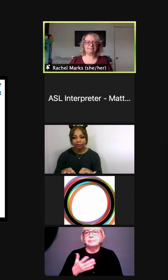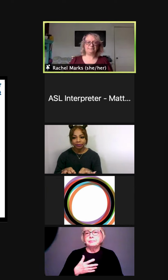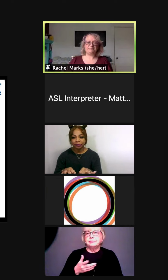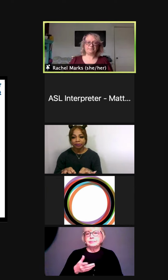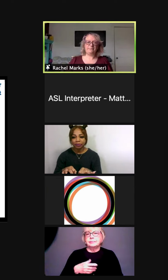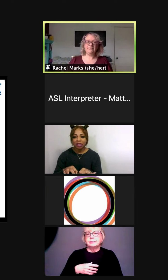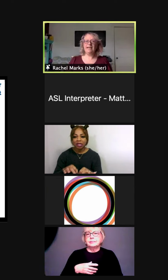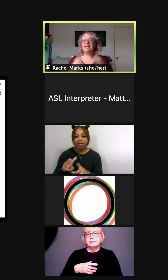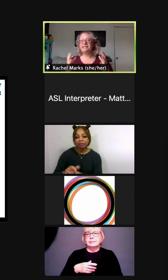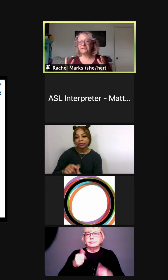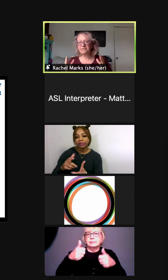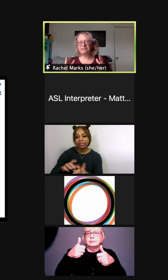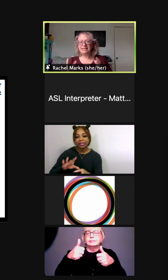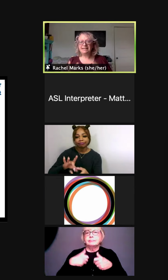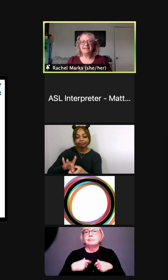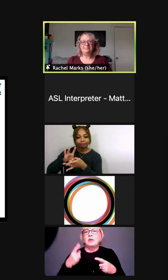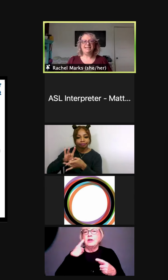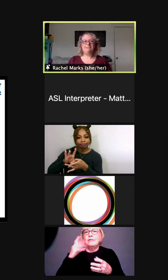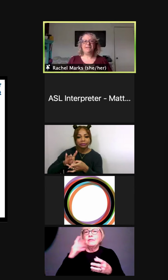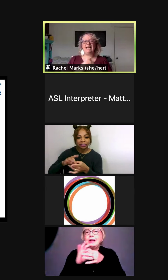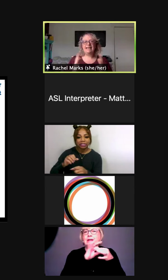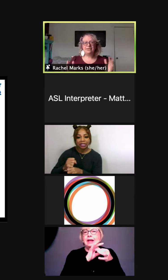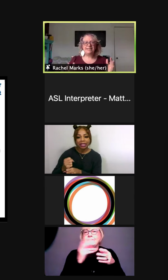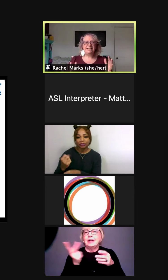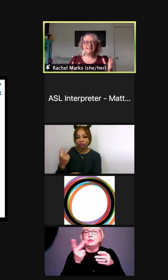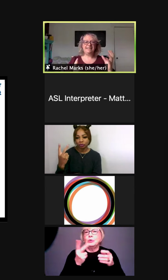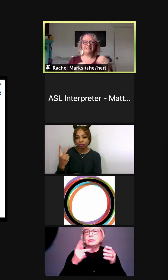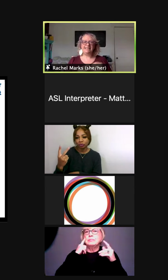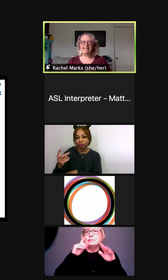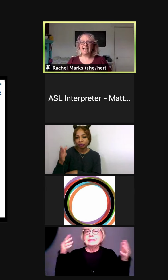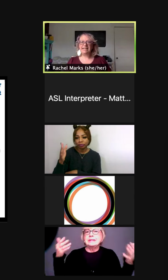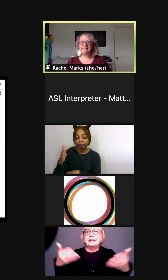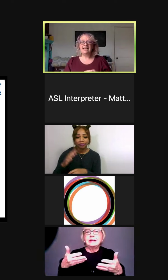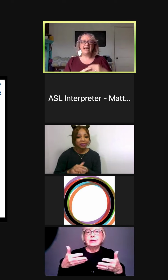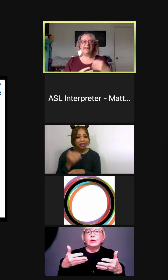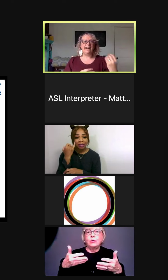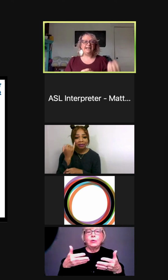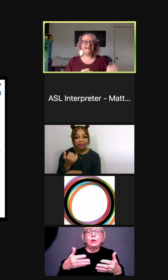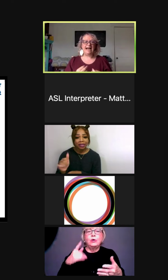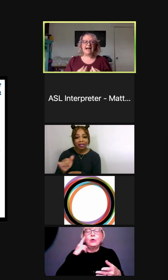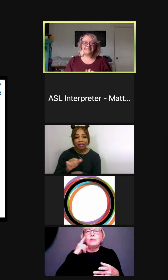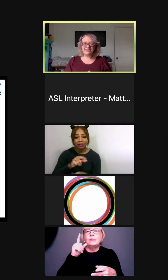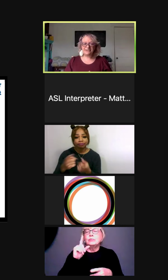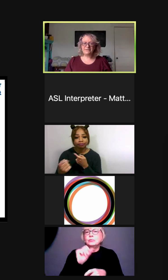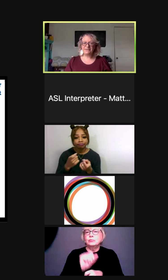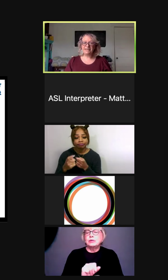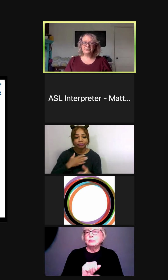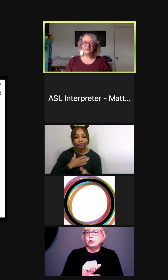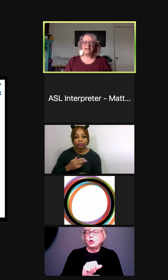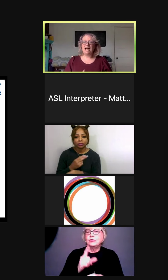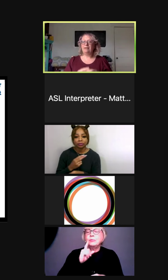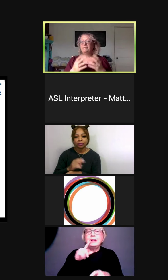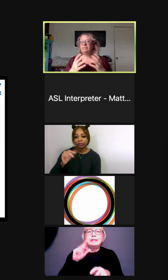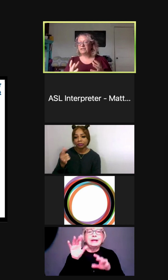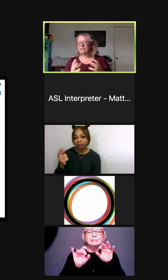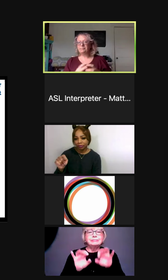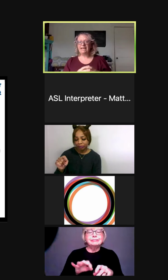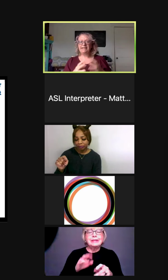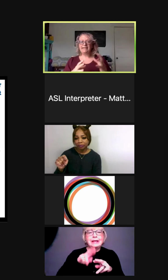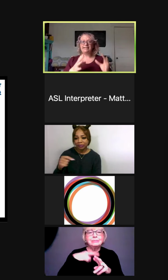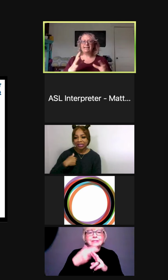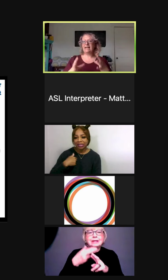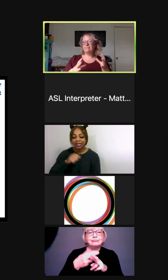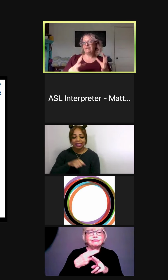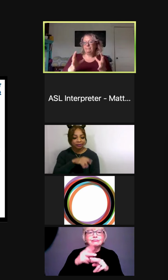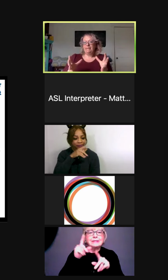liens entre les deux présentations précédentes. Et comme d'habitude, mettez vos questions dans la boîte de clavardage et je peux les